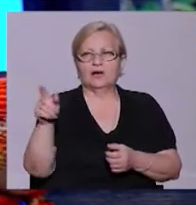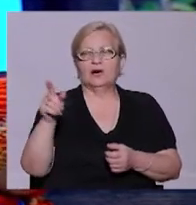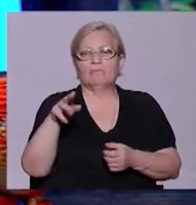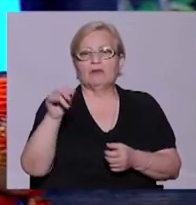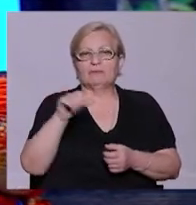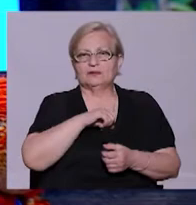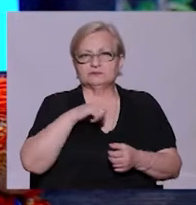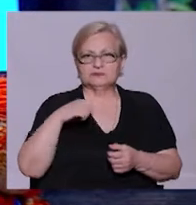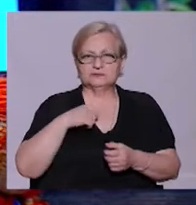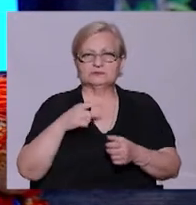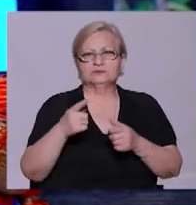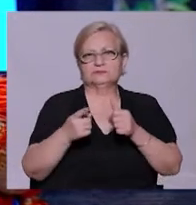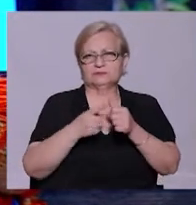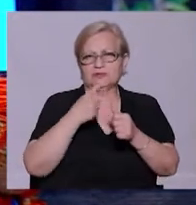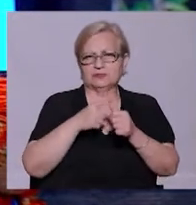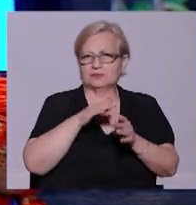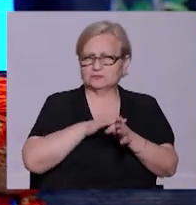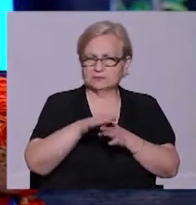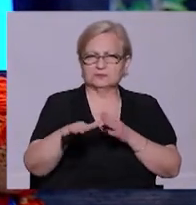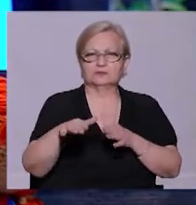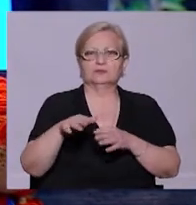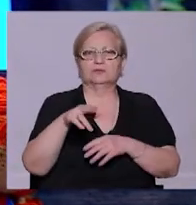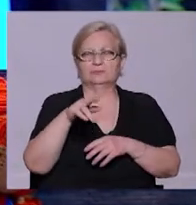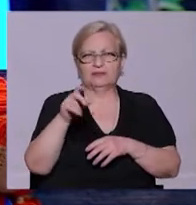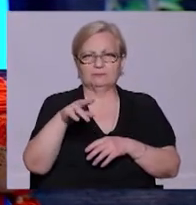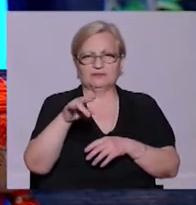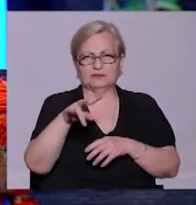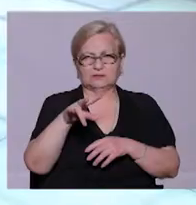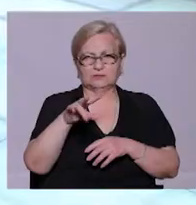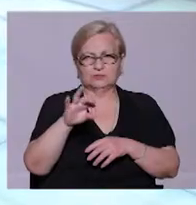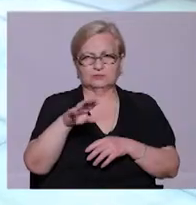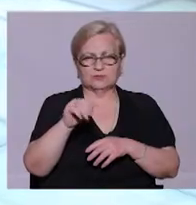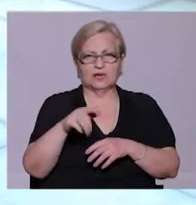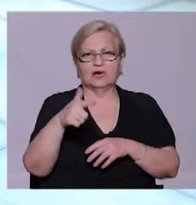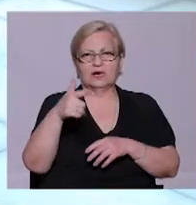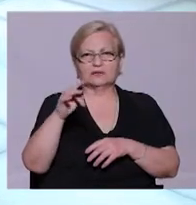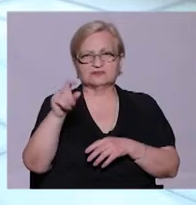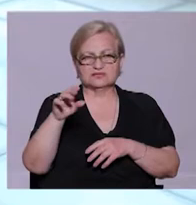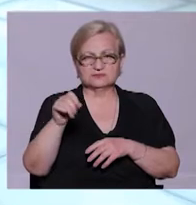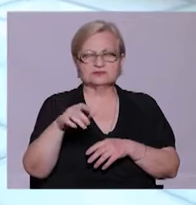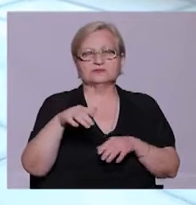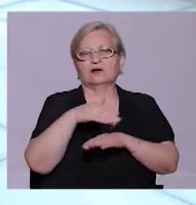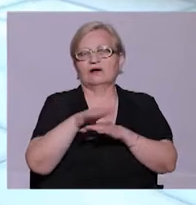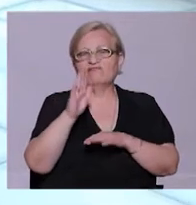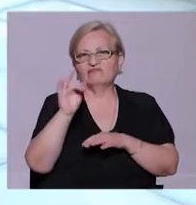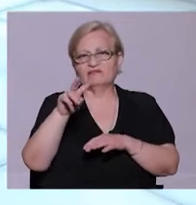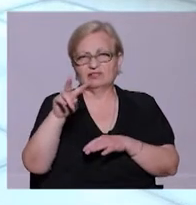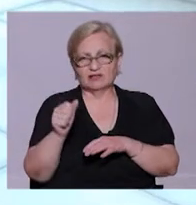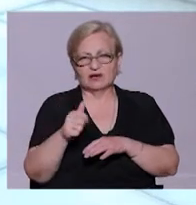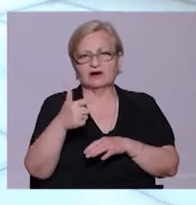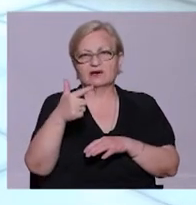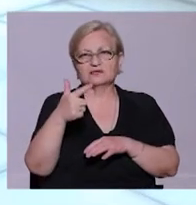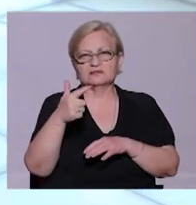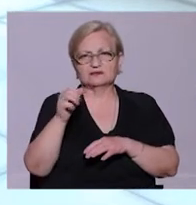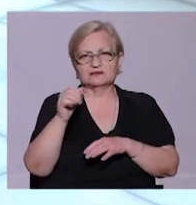სრული სახელი და მისამართი დააწერა. პეპი ლოტა გრძელწინდას, ვილა ყიყლიყო.